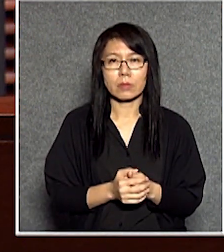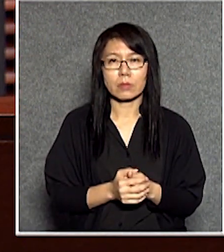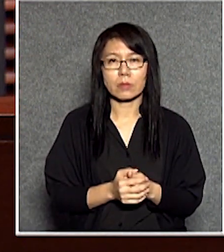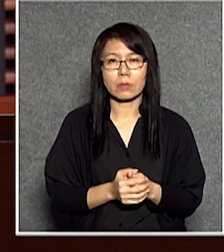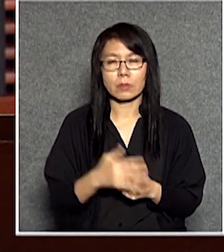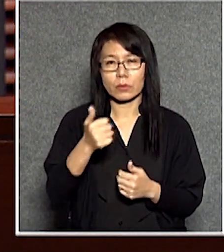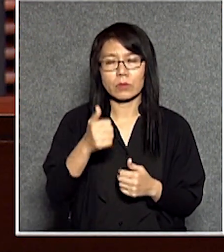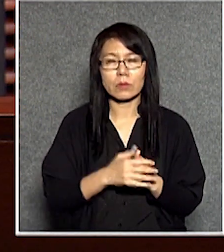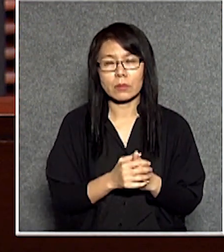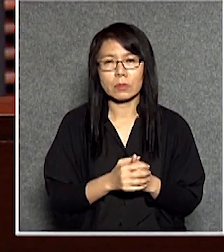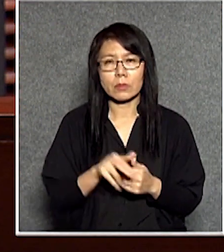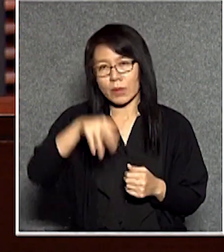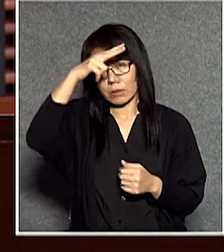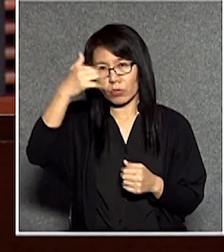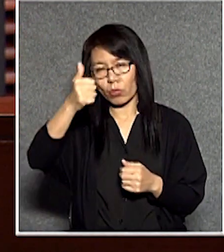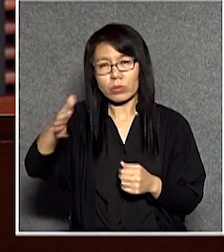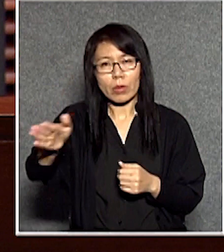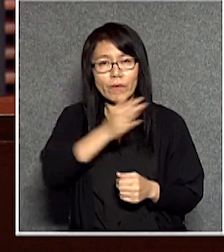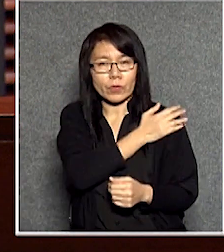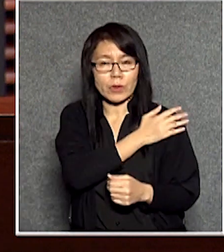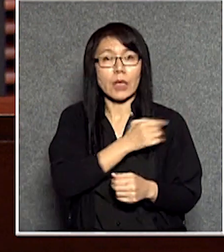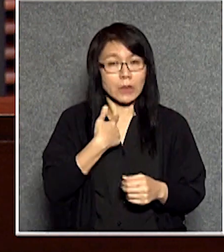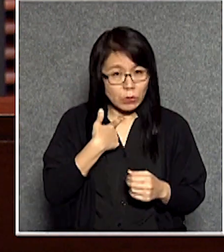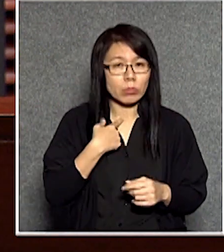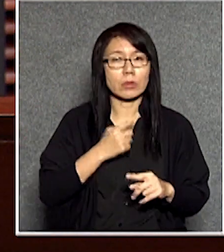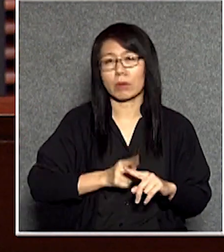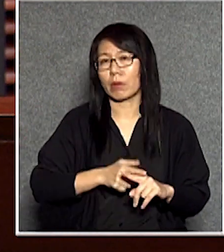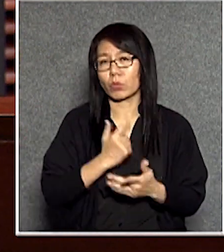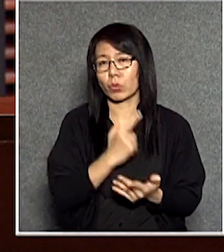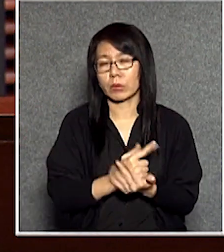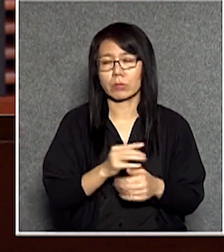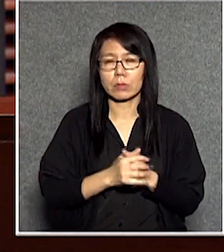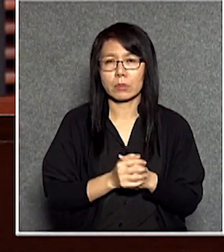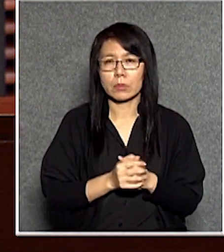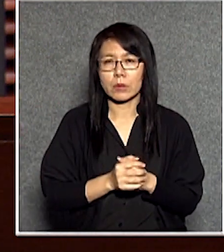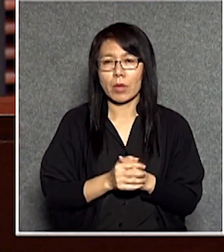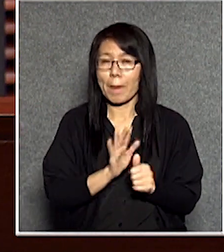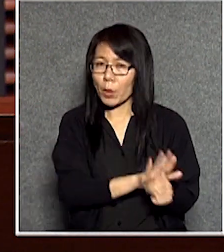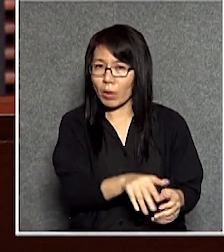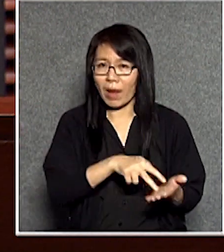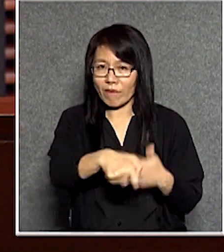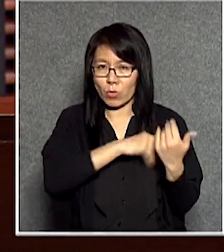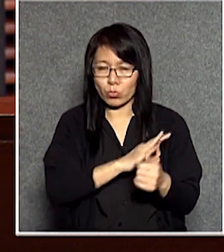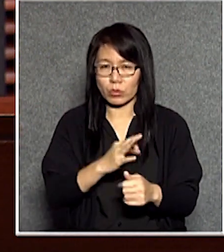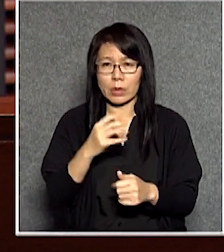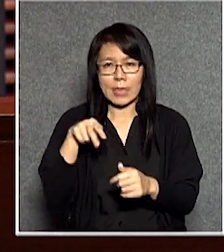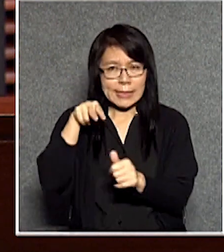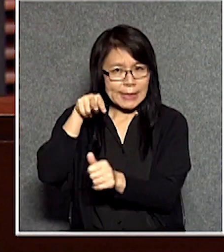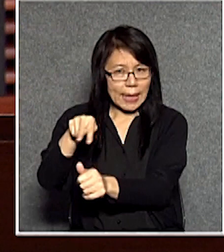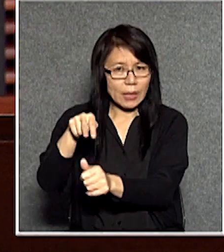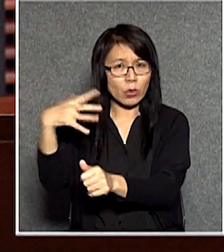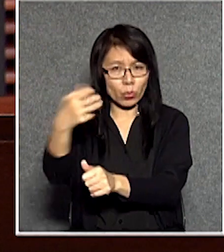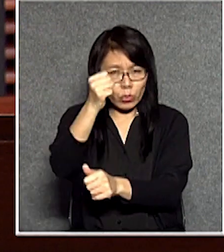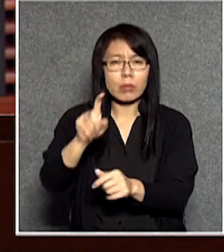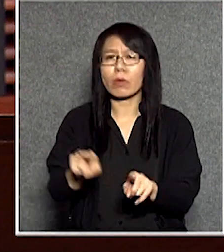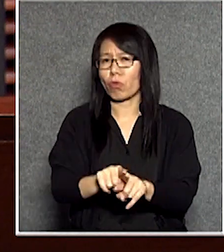主席，行政長官問責固然是重要的，維護立法會的監察權、守護立法會的